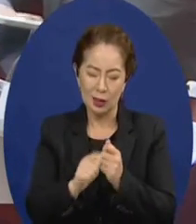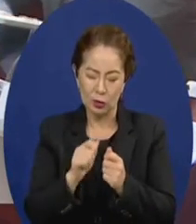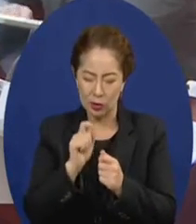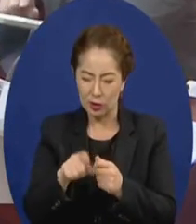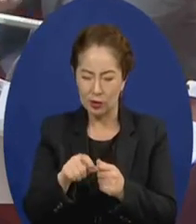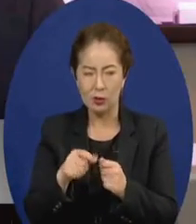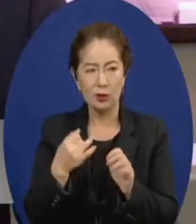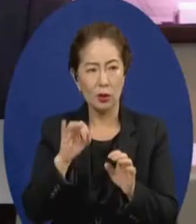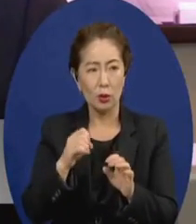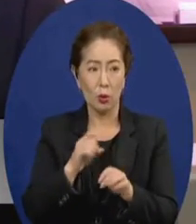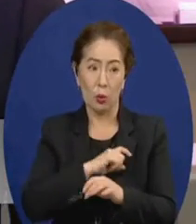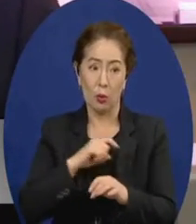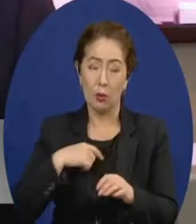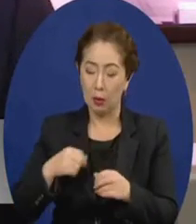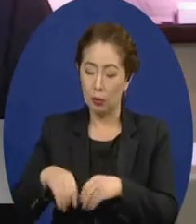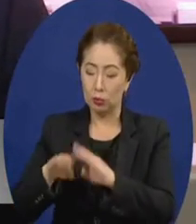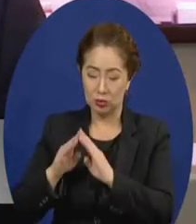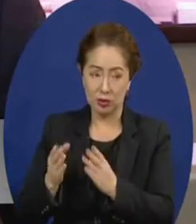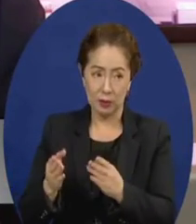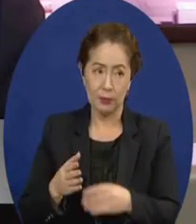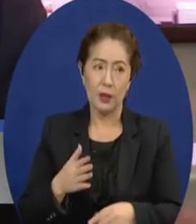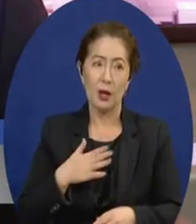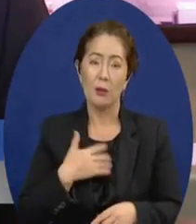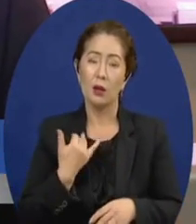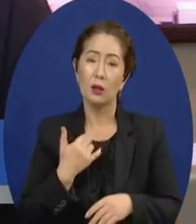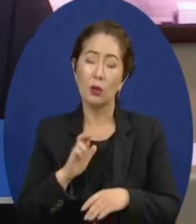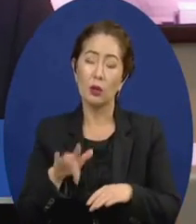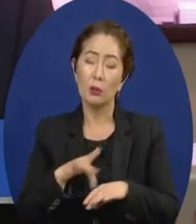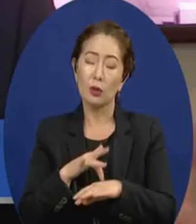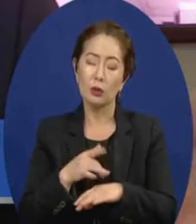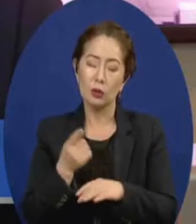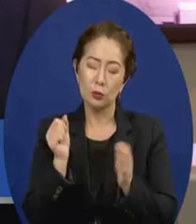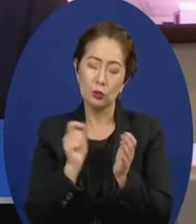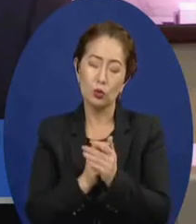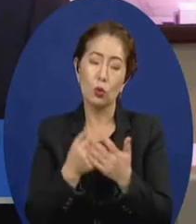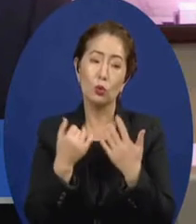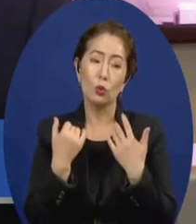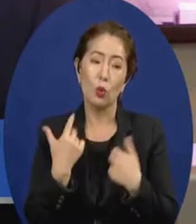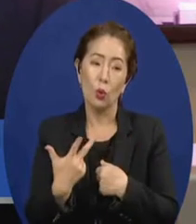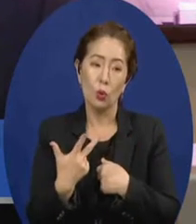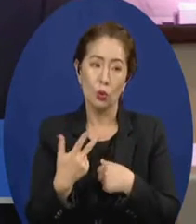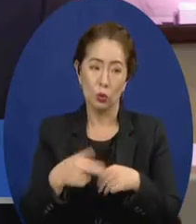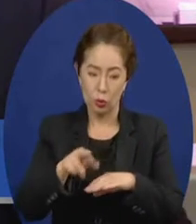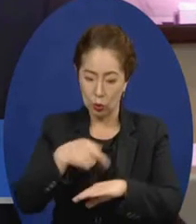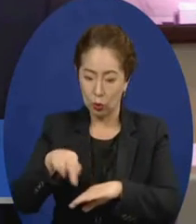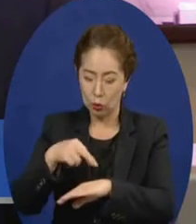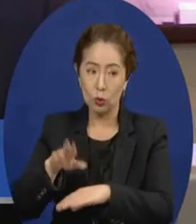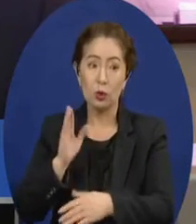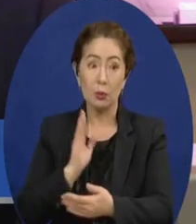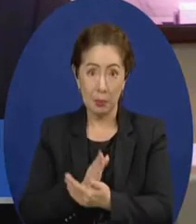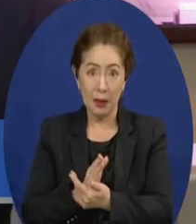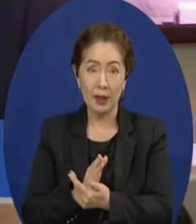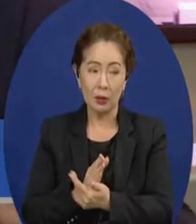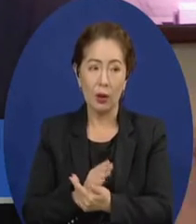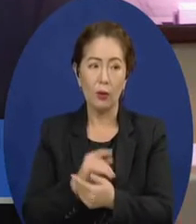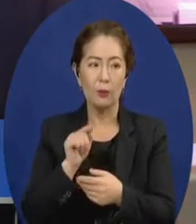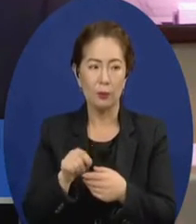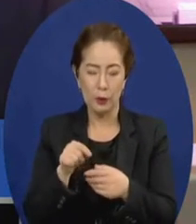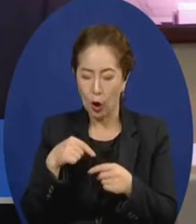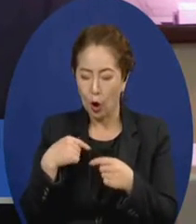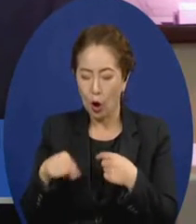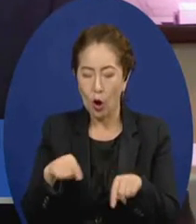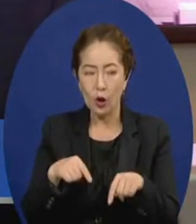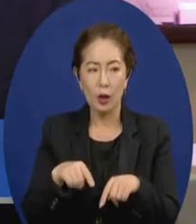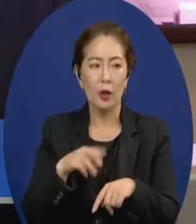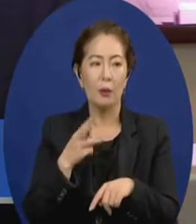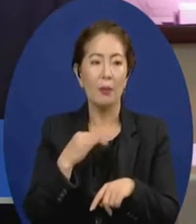юм байна. Манай Улаанбаатар хотын маш чухал 3 субъект байдаг, 3 дүүргүүд байна. За, өөр Майдер